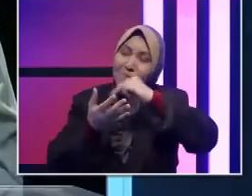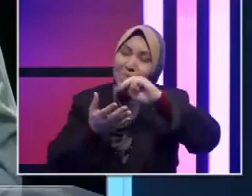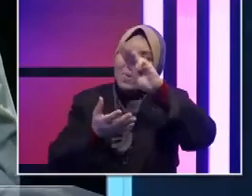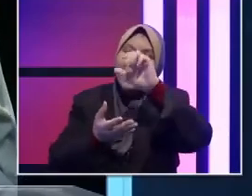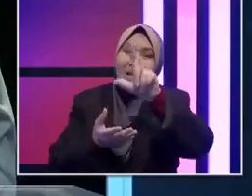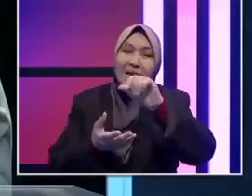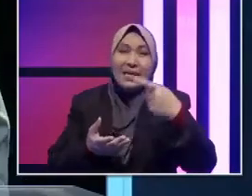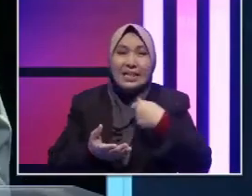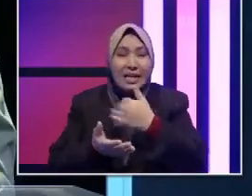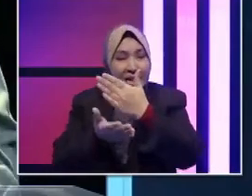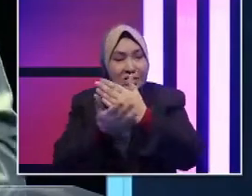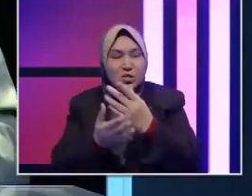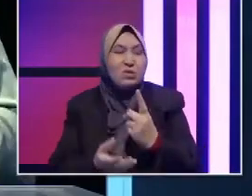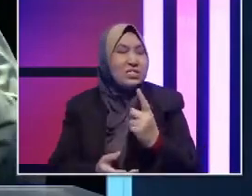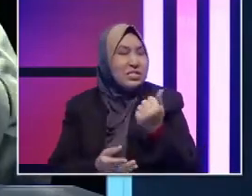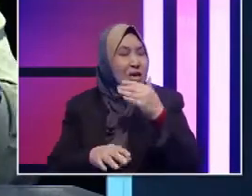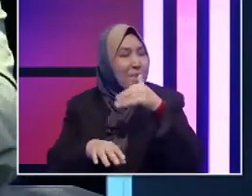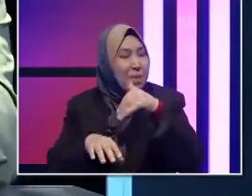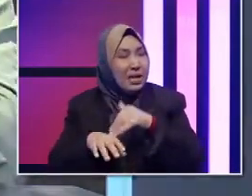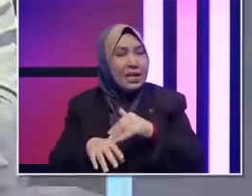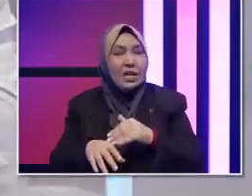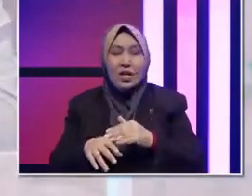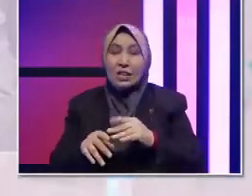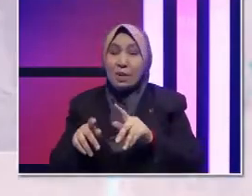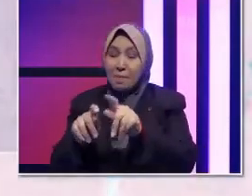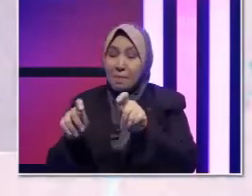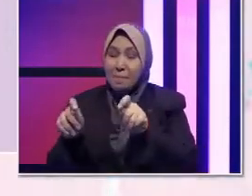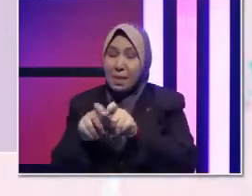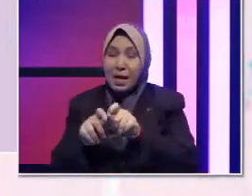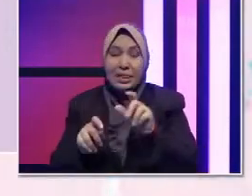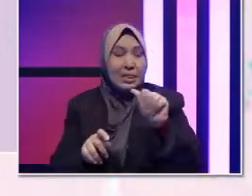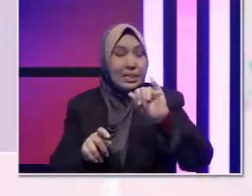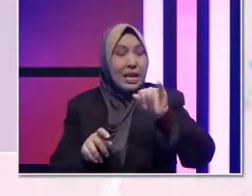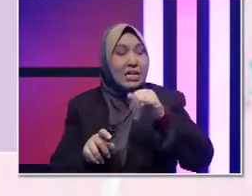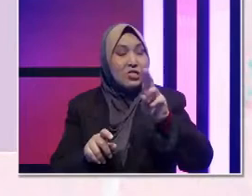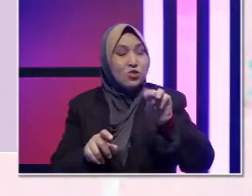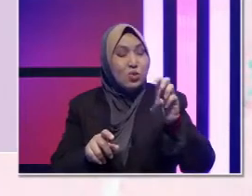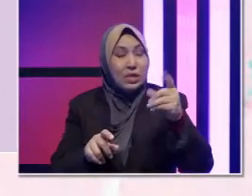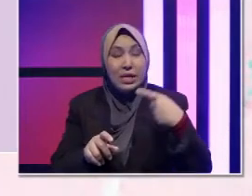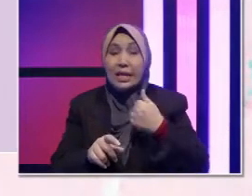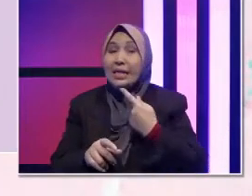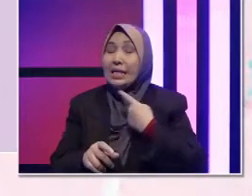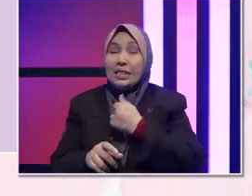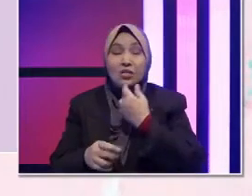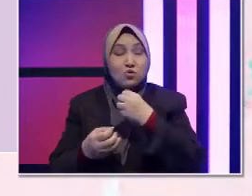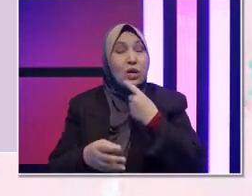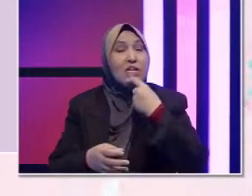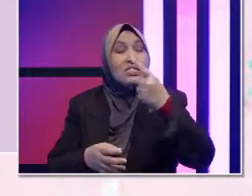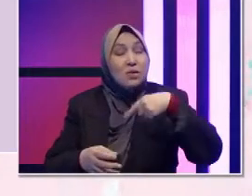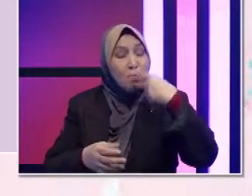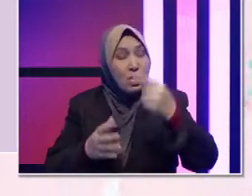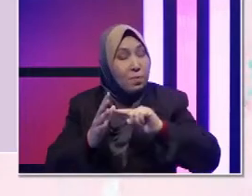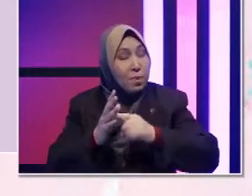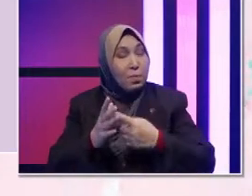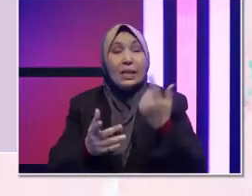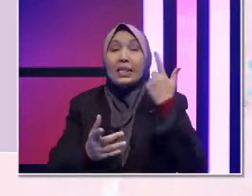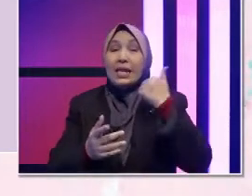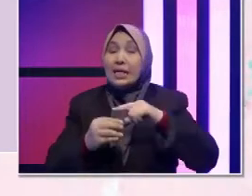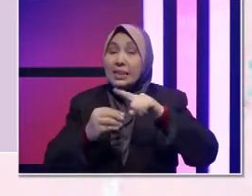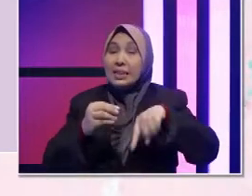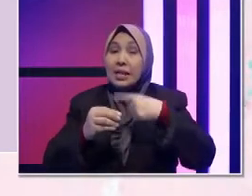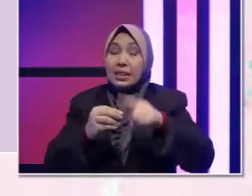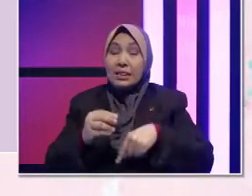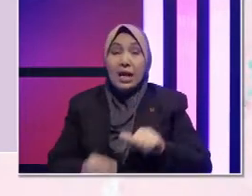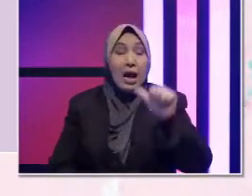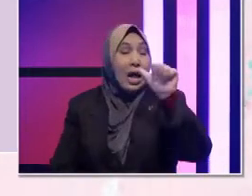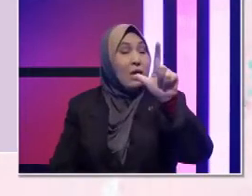Kita nak singgah sekejap ke ruangan tajwid kita dan kita nak melihat tadi kita telah sebut di permulaan tadi tentang